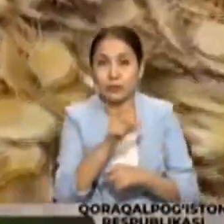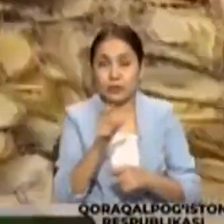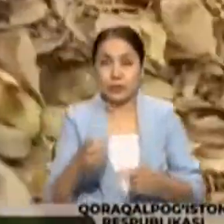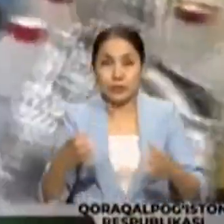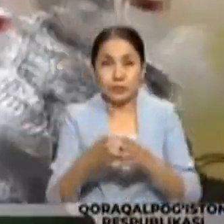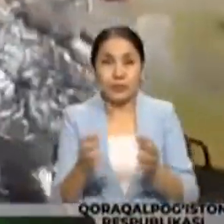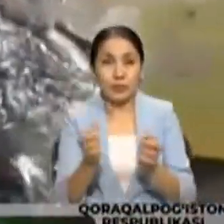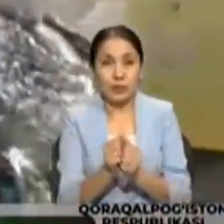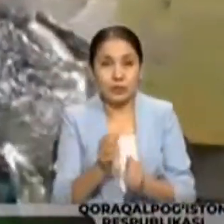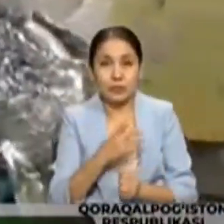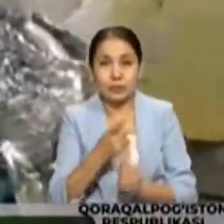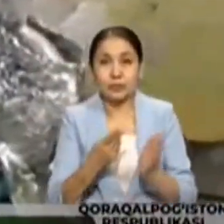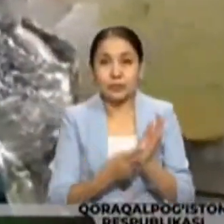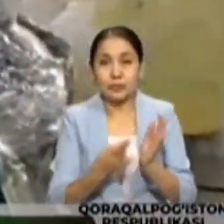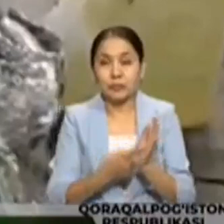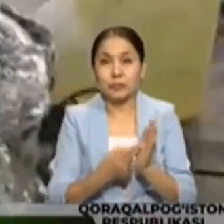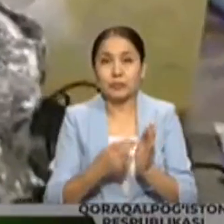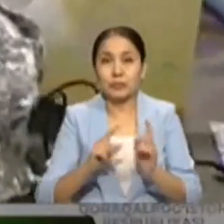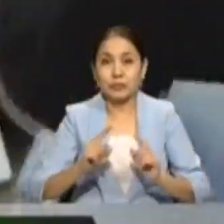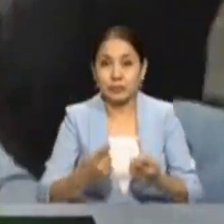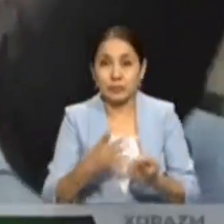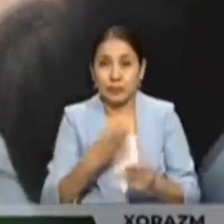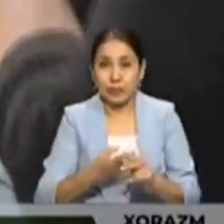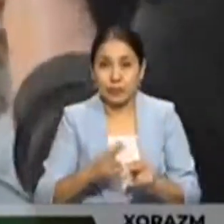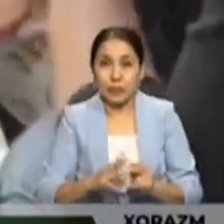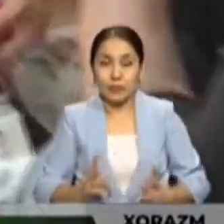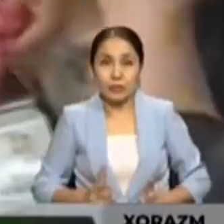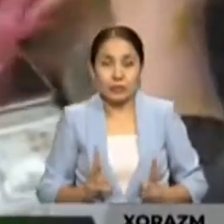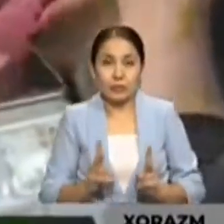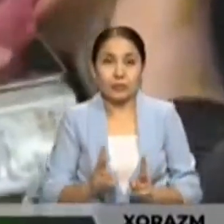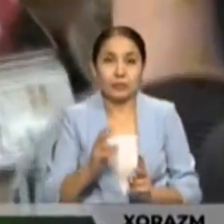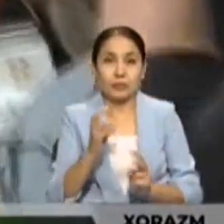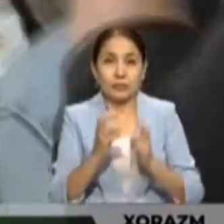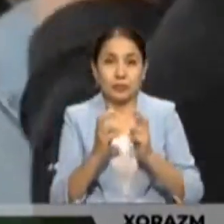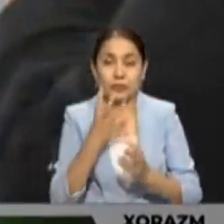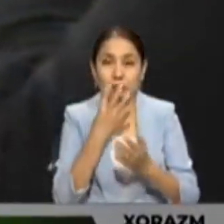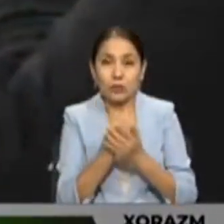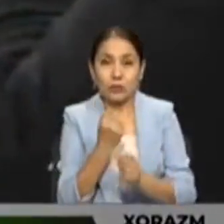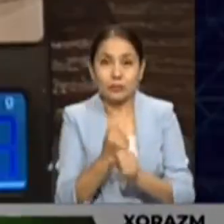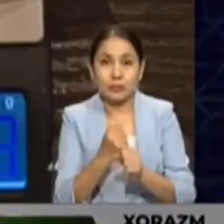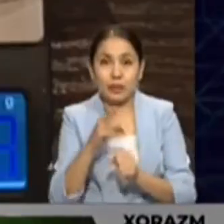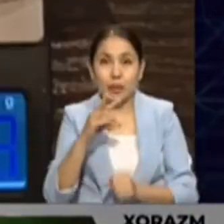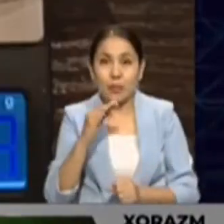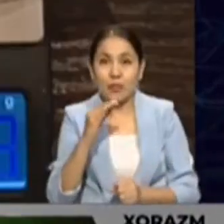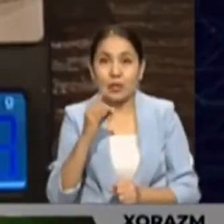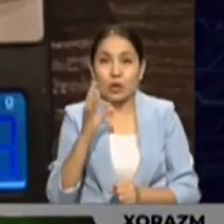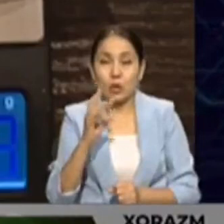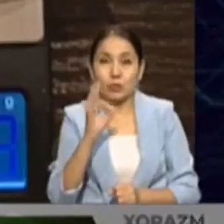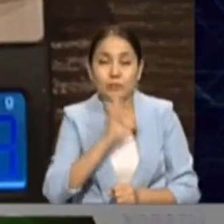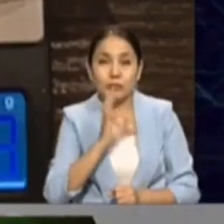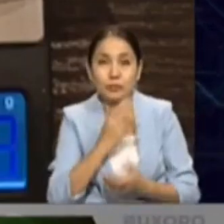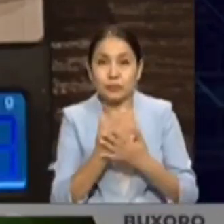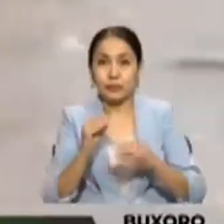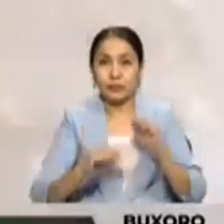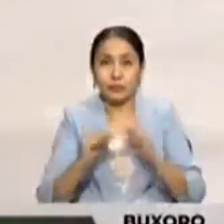fosh bo'ldi. Bir qancha daliliy ashyo bilan qo'lga tushgan jinoiy guruhning ishlab chiqaruvchi mahsuloti mefedrom sintetik giyohvand